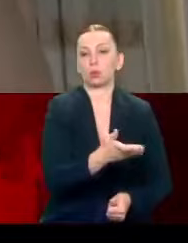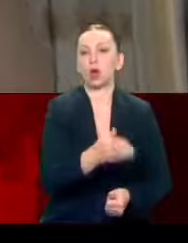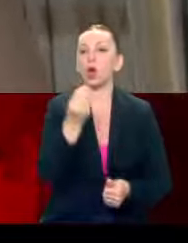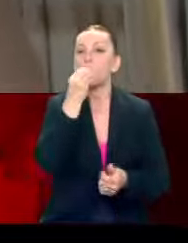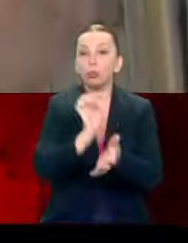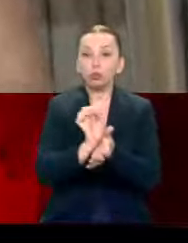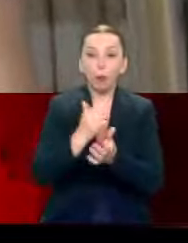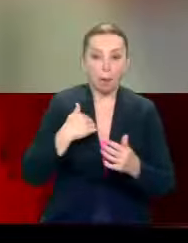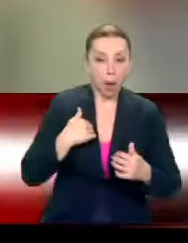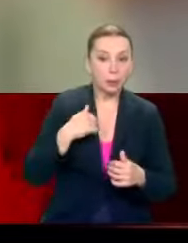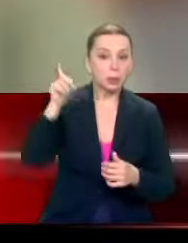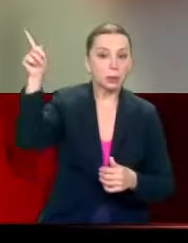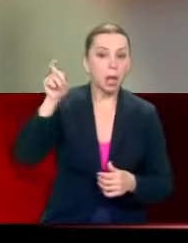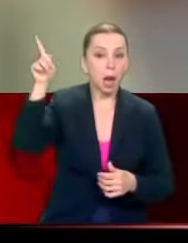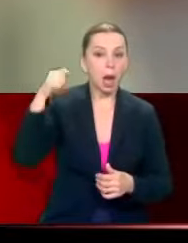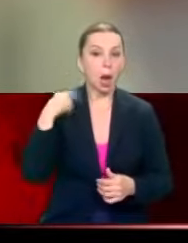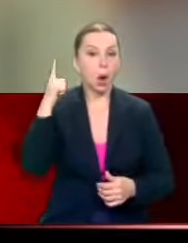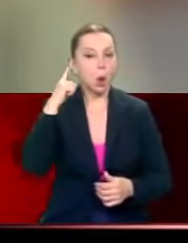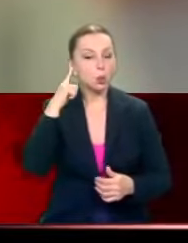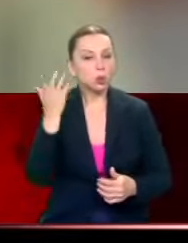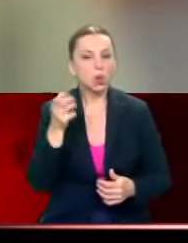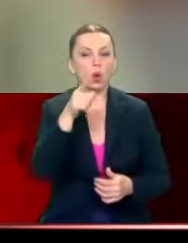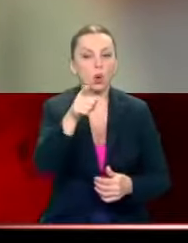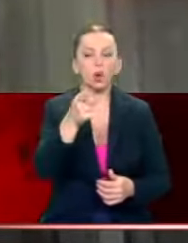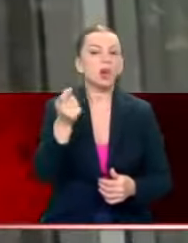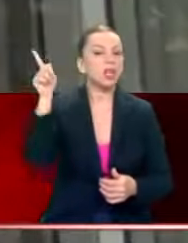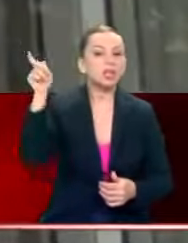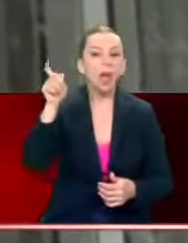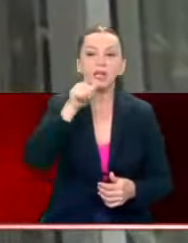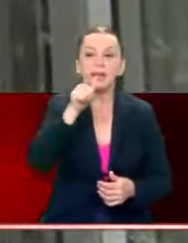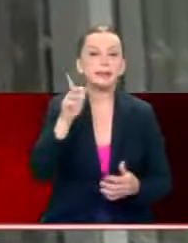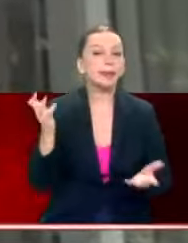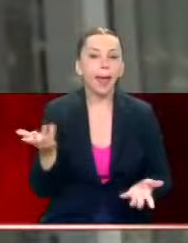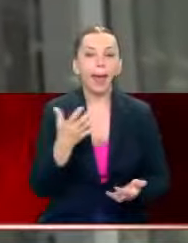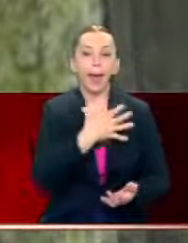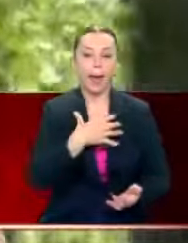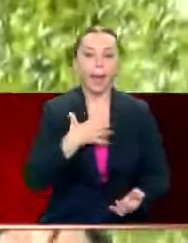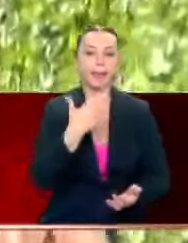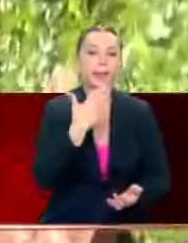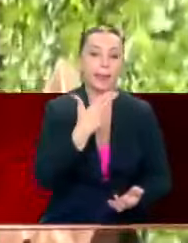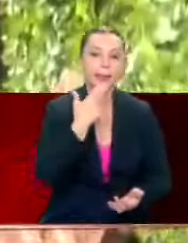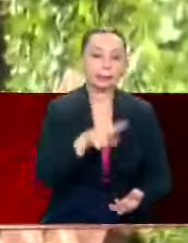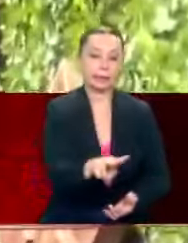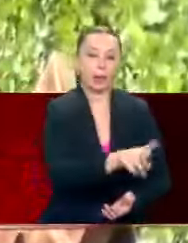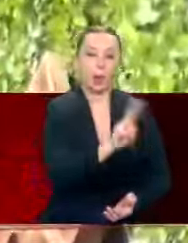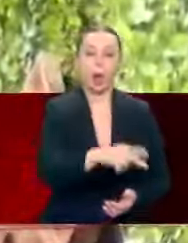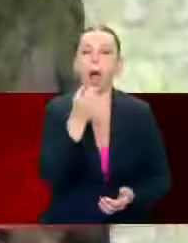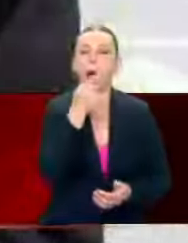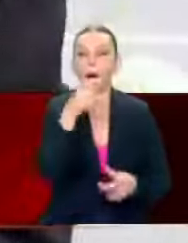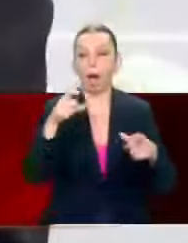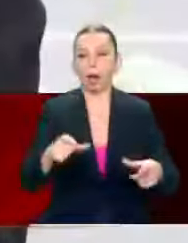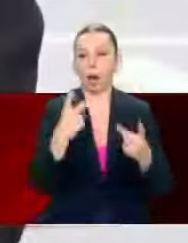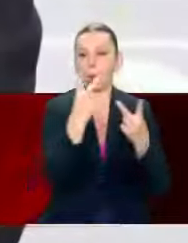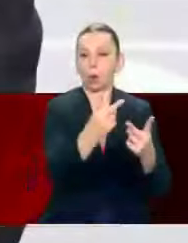bir silah sesi geldi. O silah sesleri anne ve kızını hayattan kopardı. Çocuğunu uzun süredir görmüyormuş. Cinayetin adresi Ankara Yeni